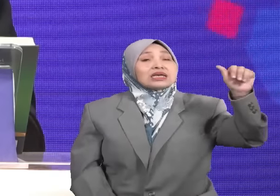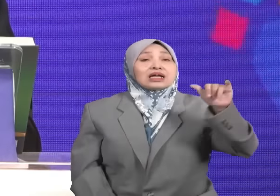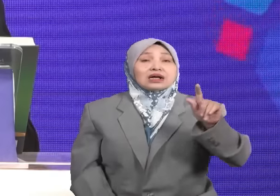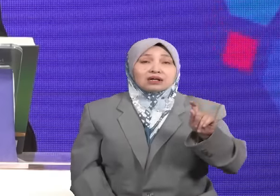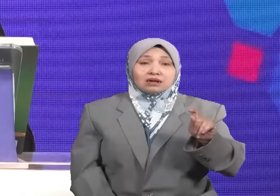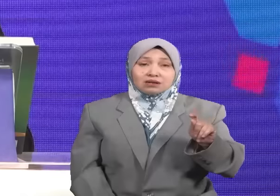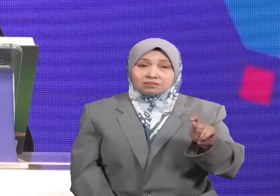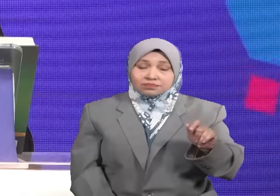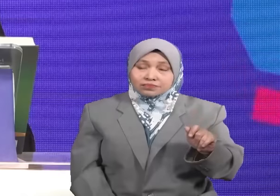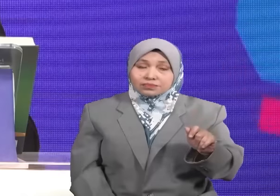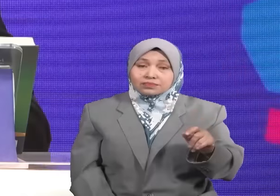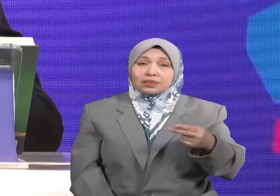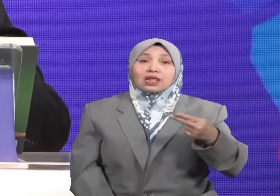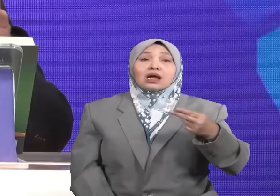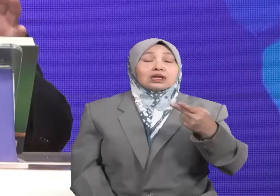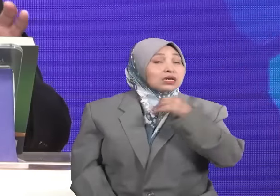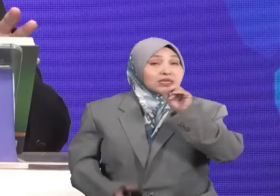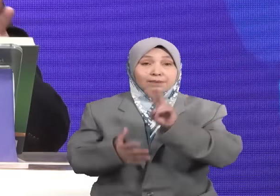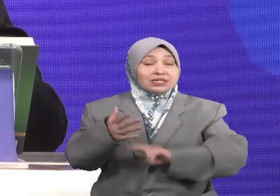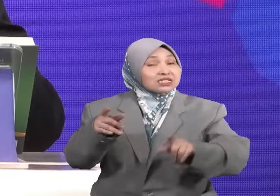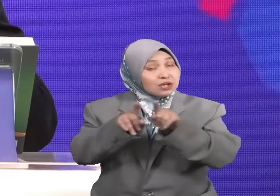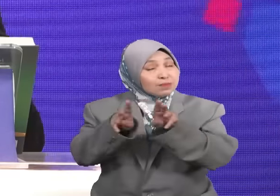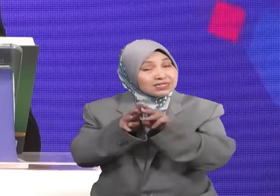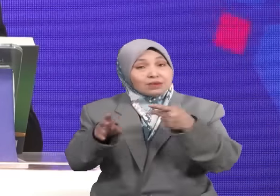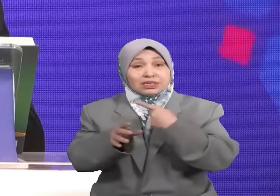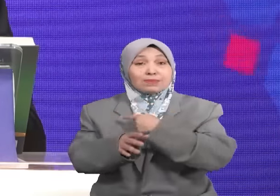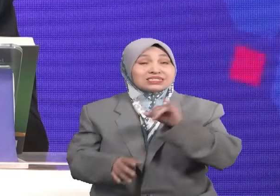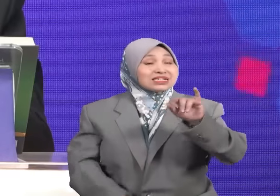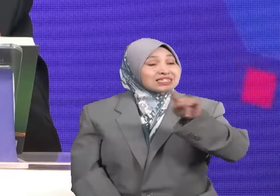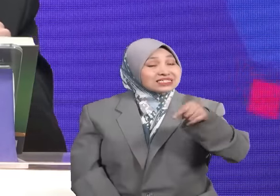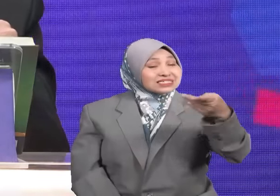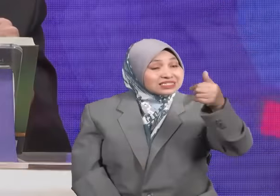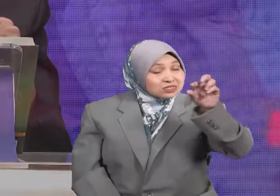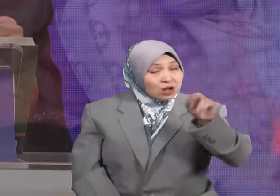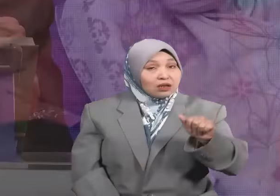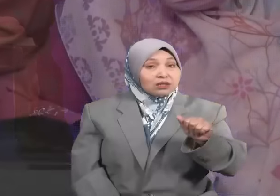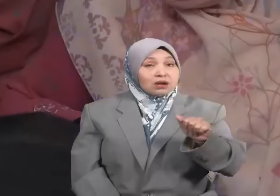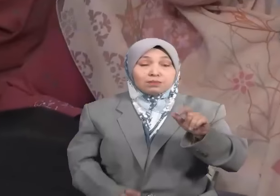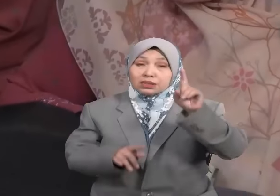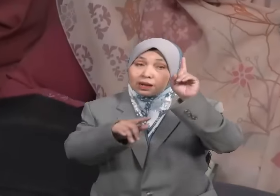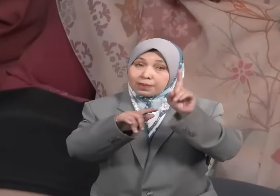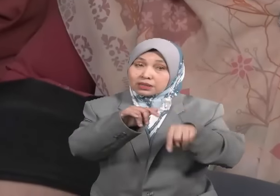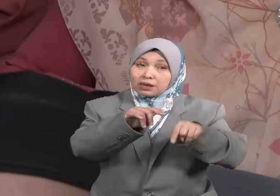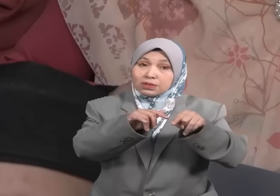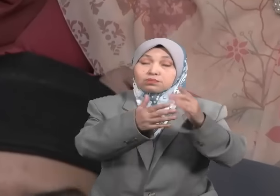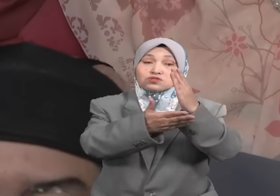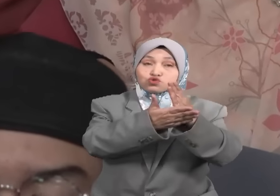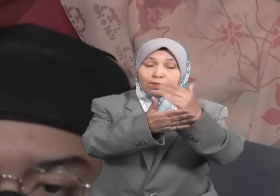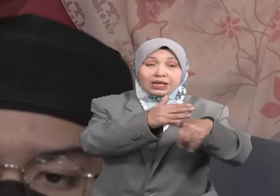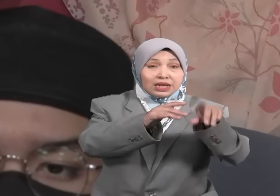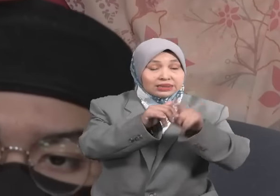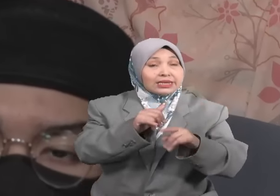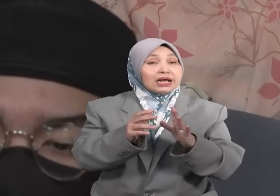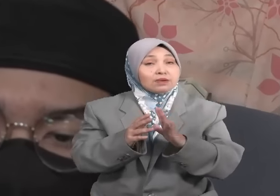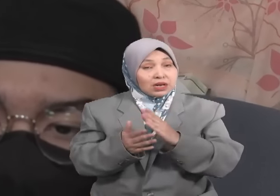minayah, dibaca begitu. Dia tak baca seperti mana kita baca izhar. Dia menakalkan, dia menakalkan harakat tu, pindahkan